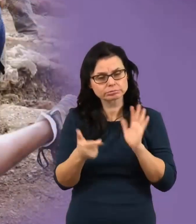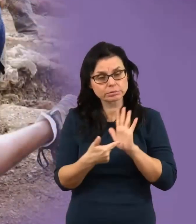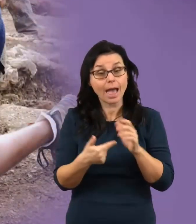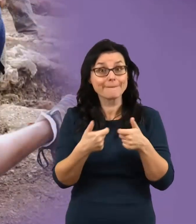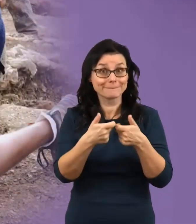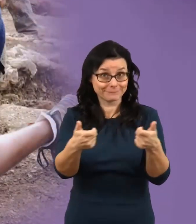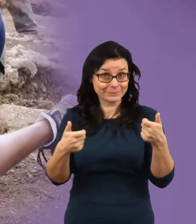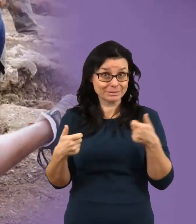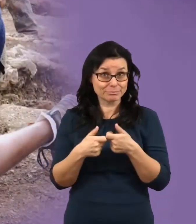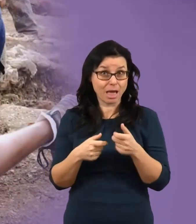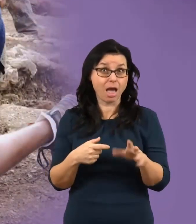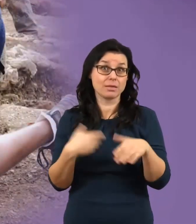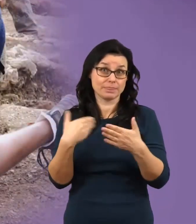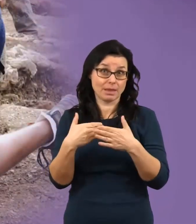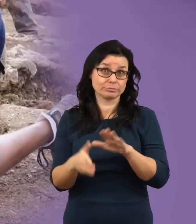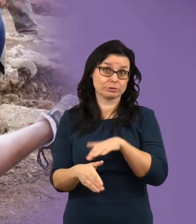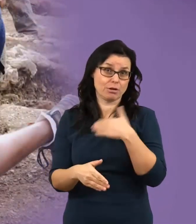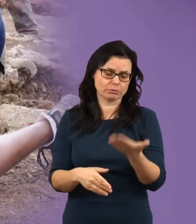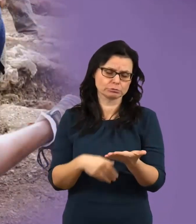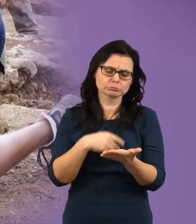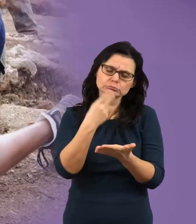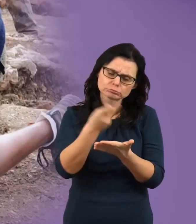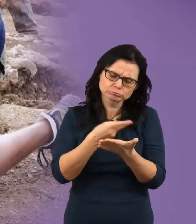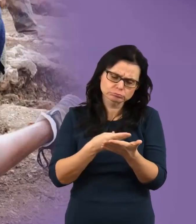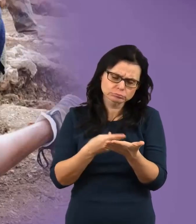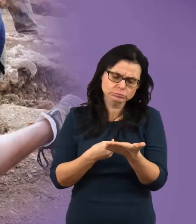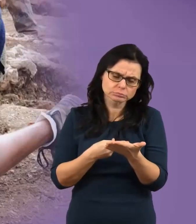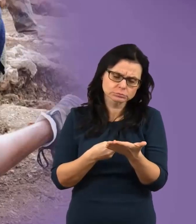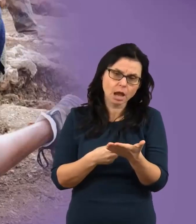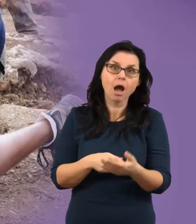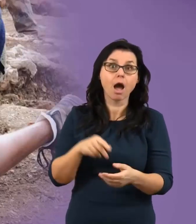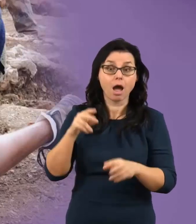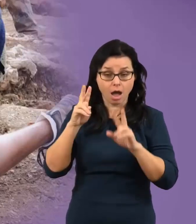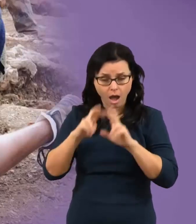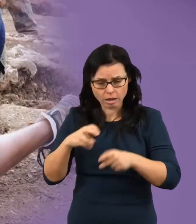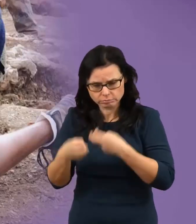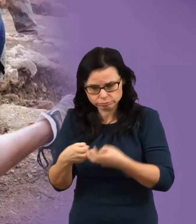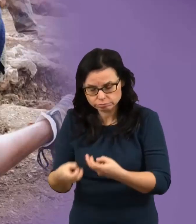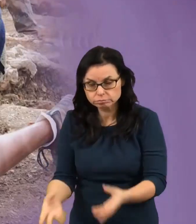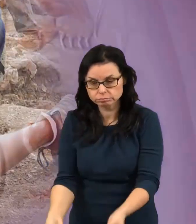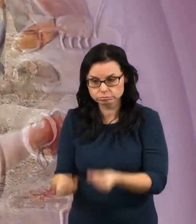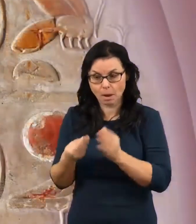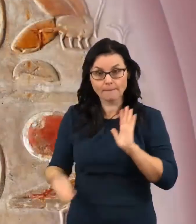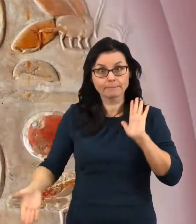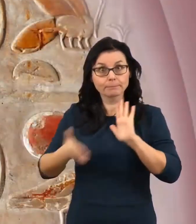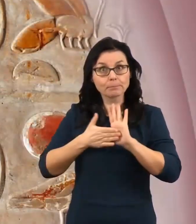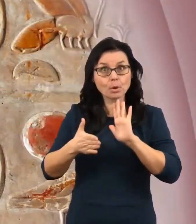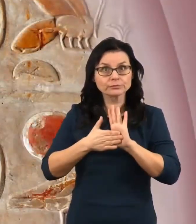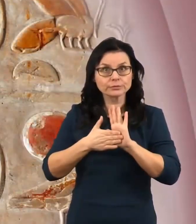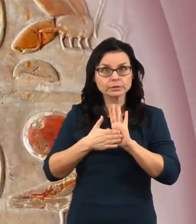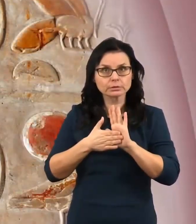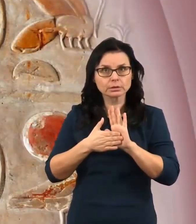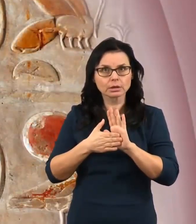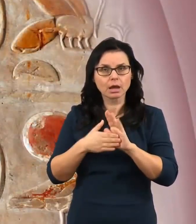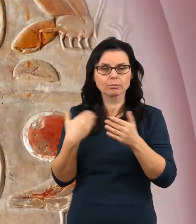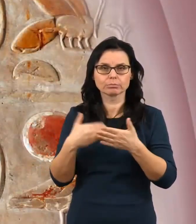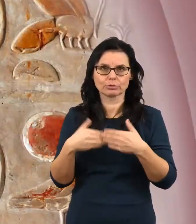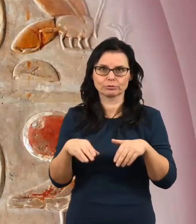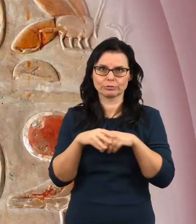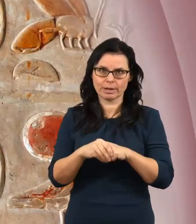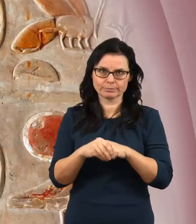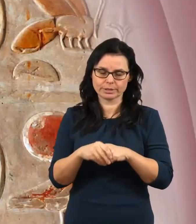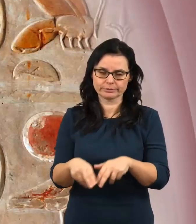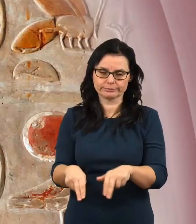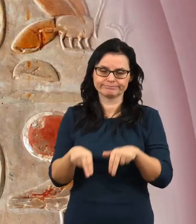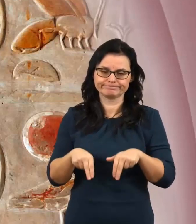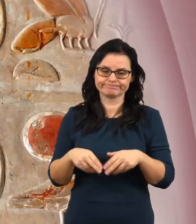na svých stránkách uvádí, potvrdila, tak samozřejmě nepřátelé musí zařadit zpátečku.